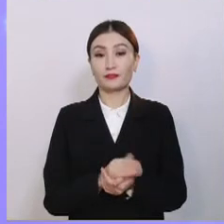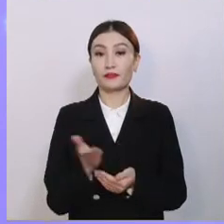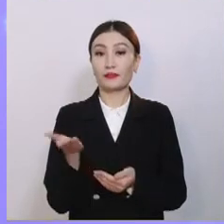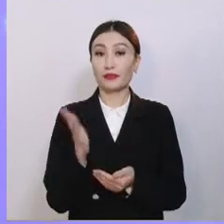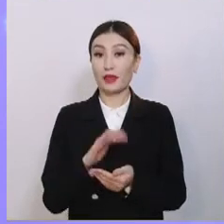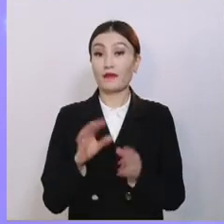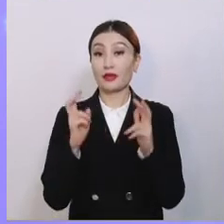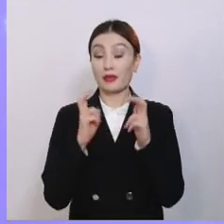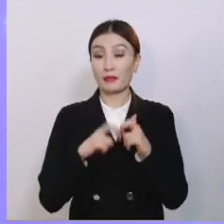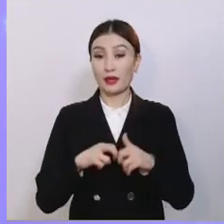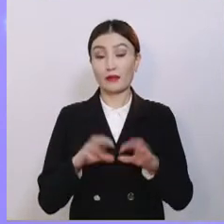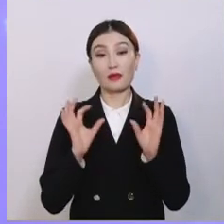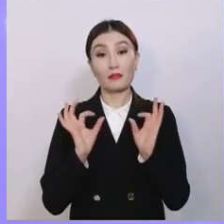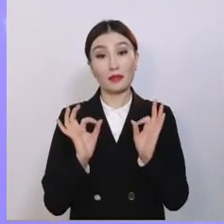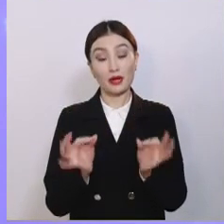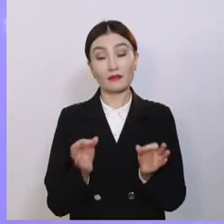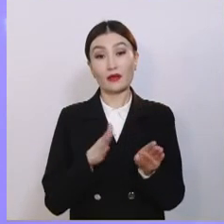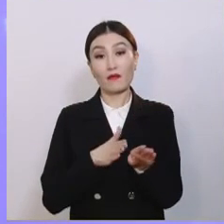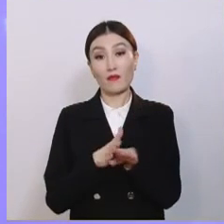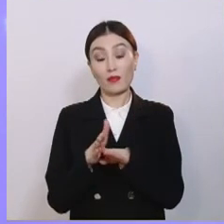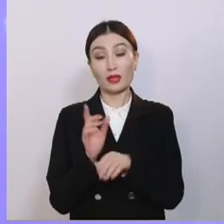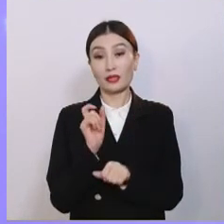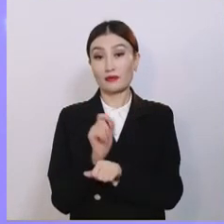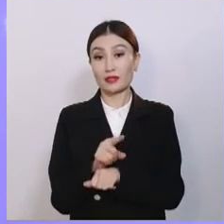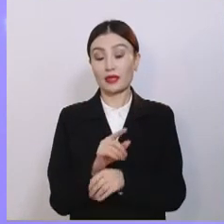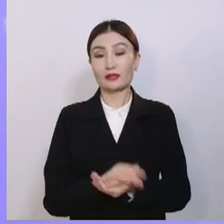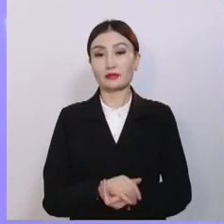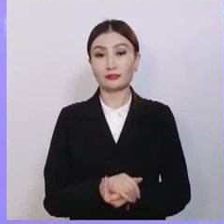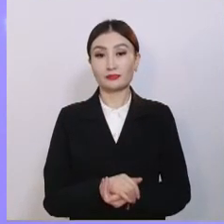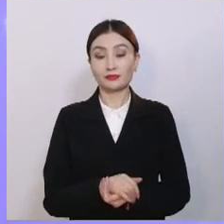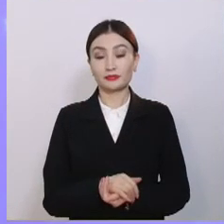Давайте проверим правильность выполненного задания.